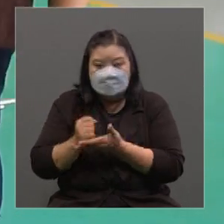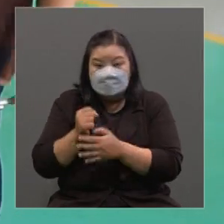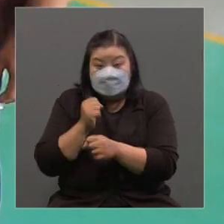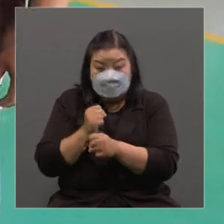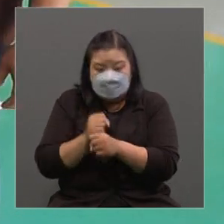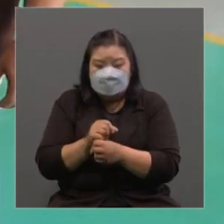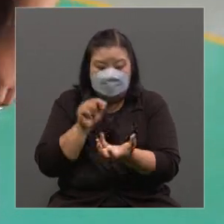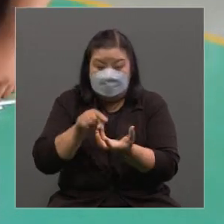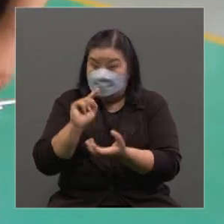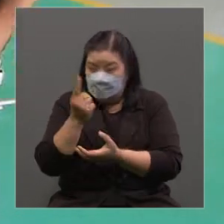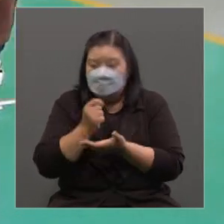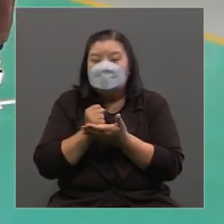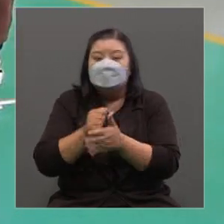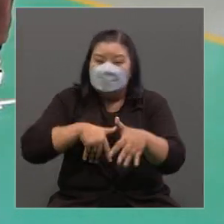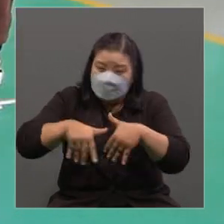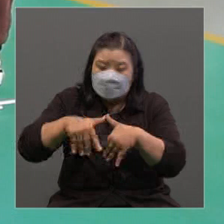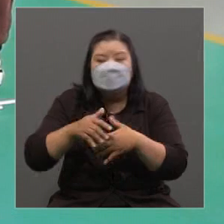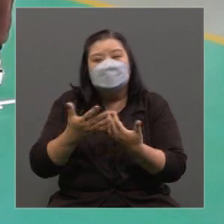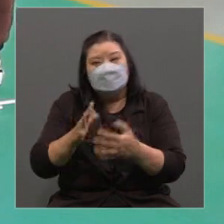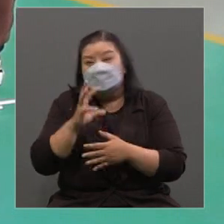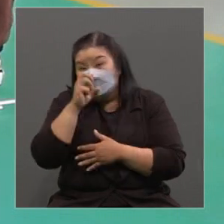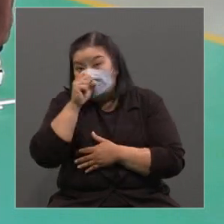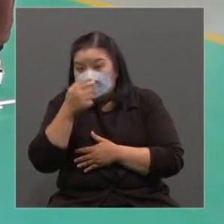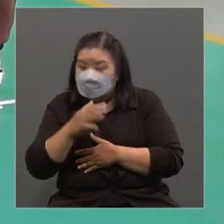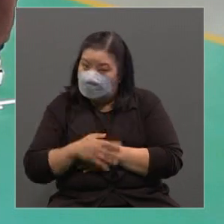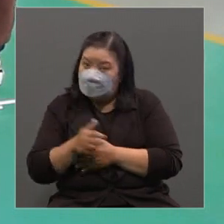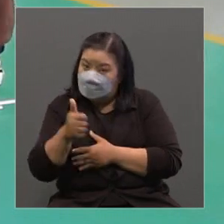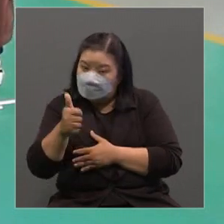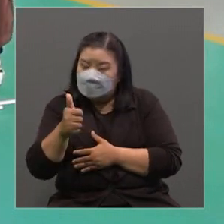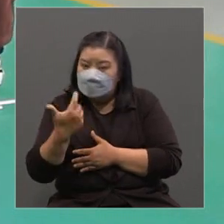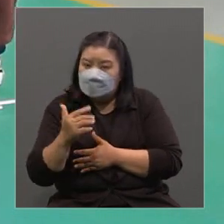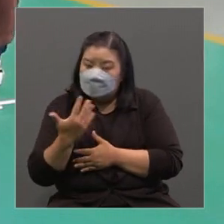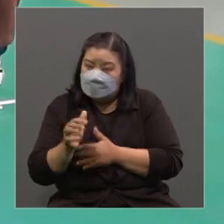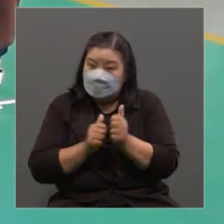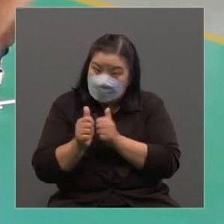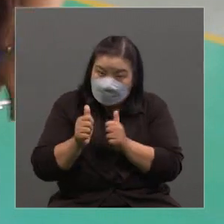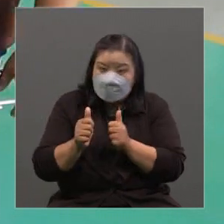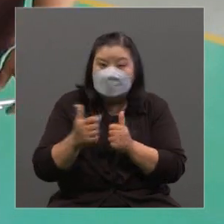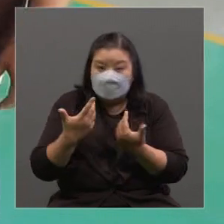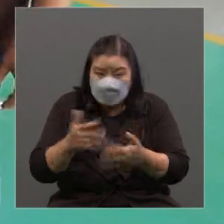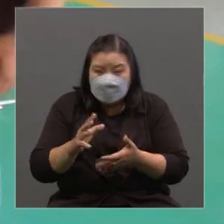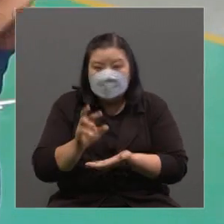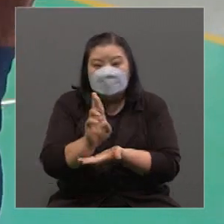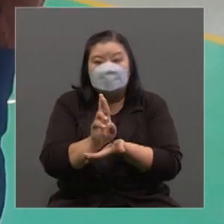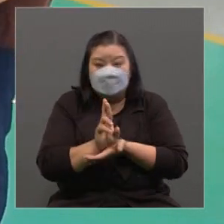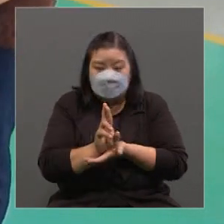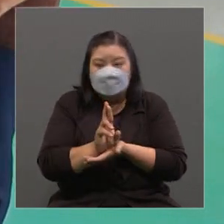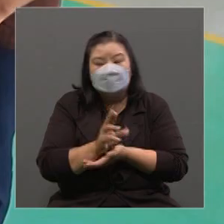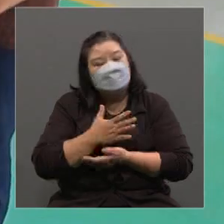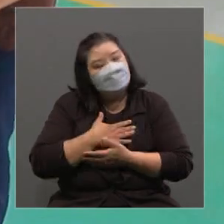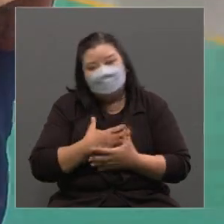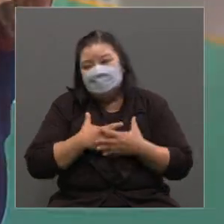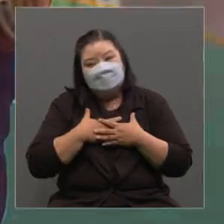ประดิษฐ์ไปช่วยชุมชนได้ทดลองใช้มีผลตอบรับที่ดีแล้วก็นำไปประกวด จนได้รับรางวัลชนะเลิศมาเราก็ภูมิใ